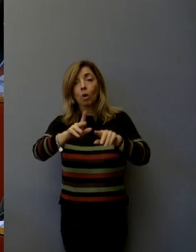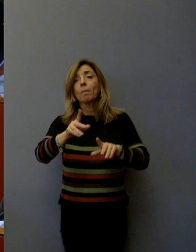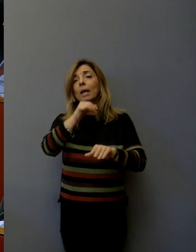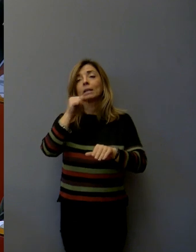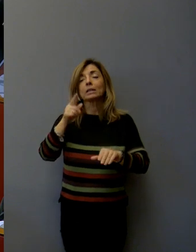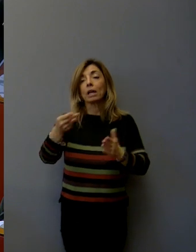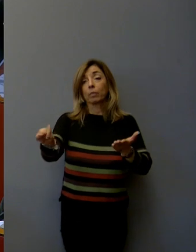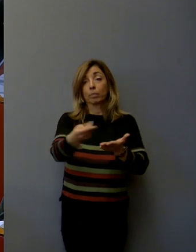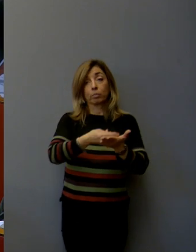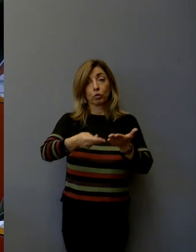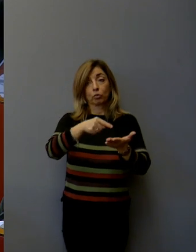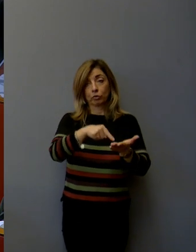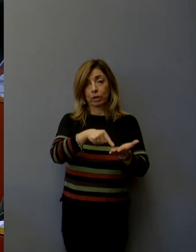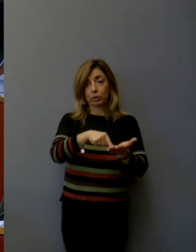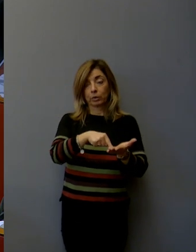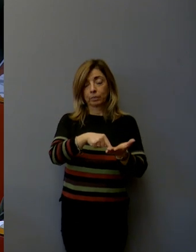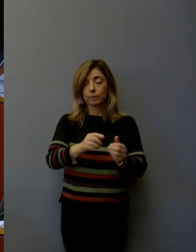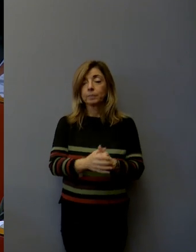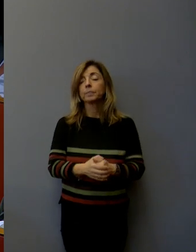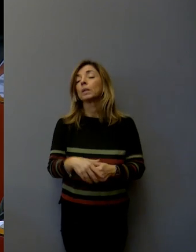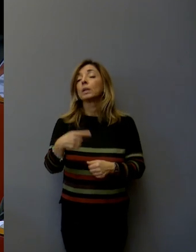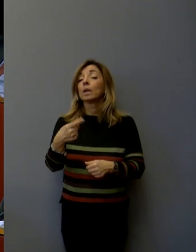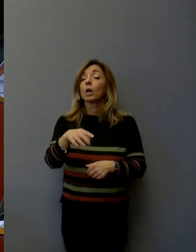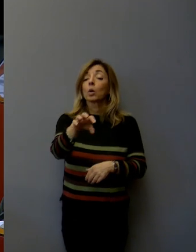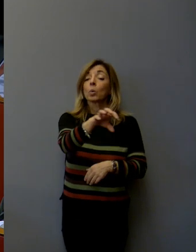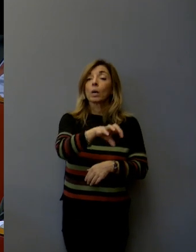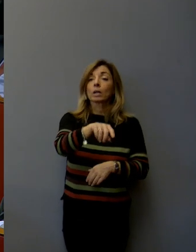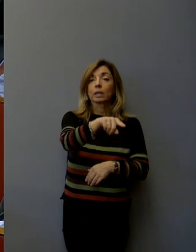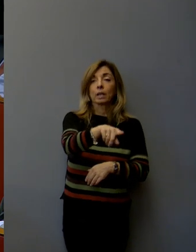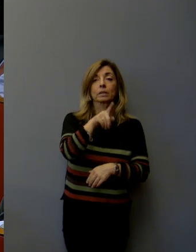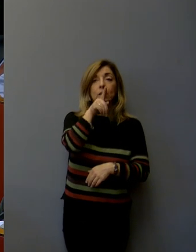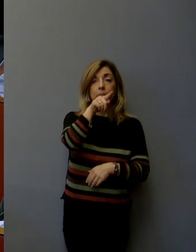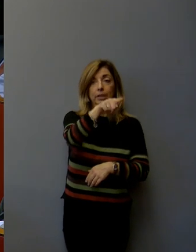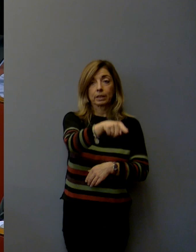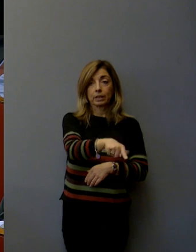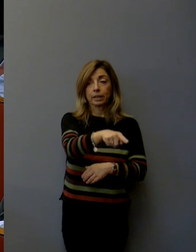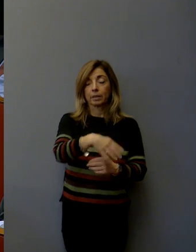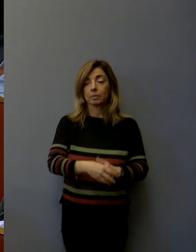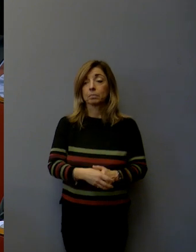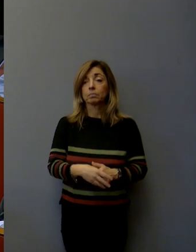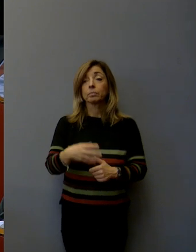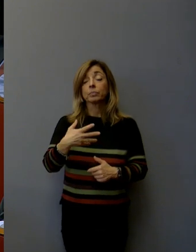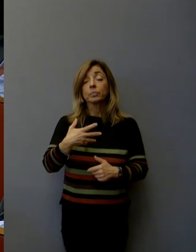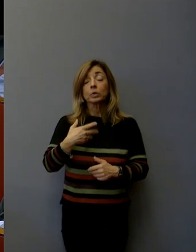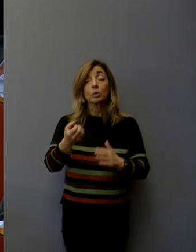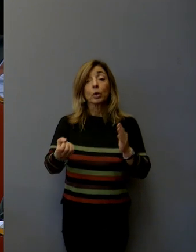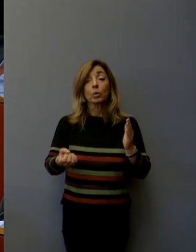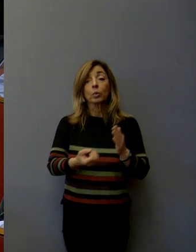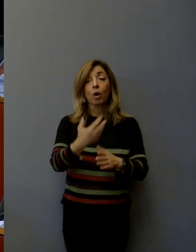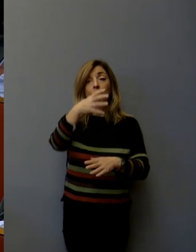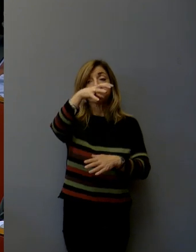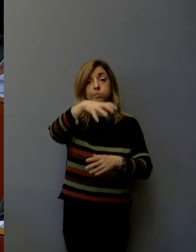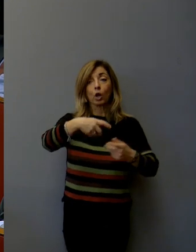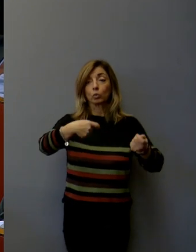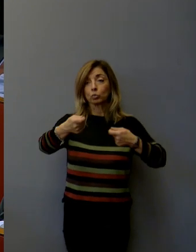in questo quartiere a Sampierdarena una nuova grande distribuzione non